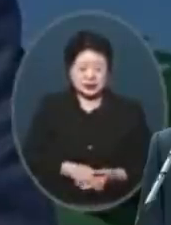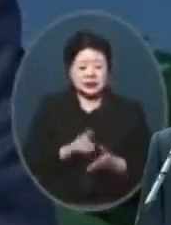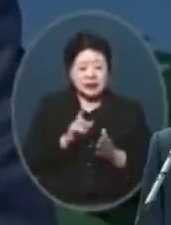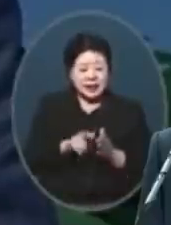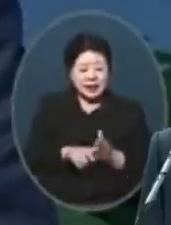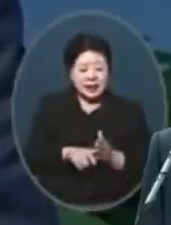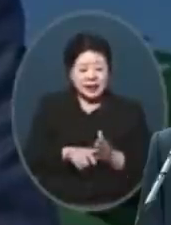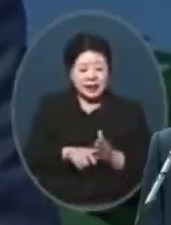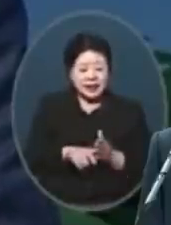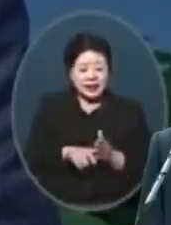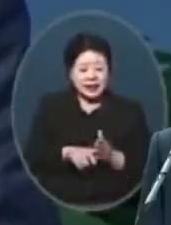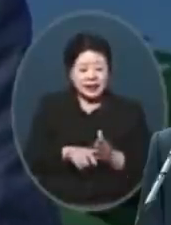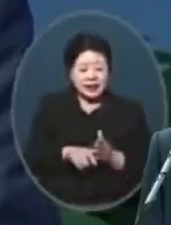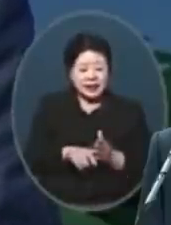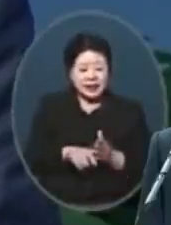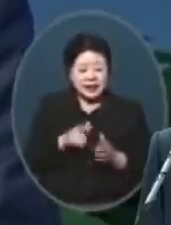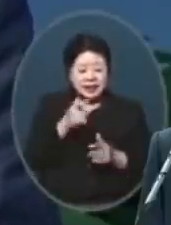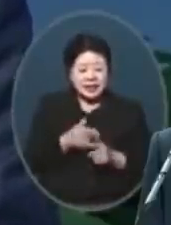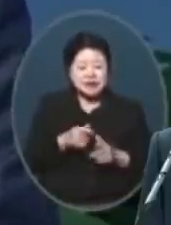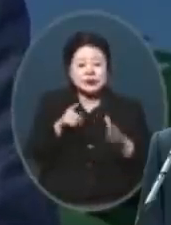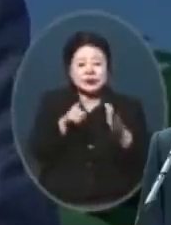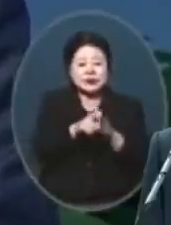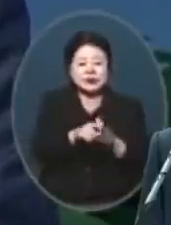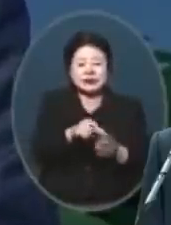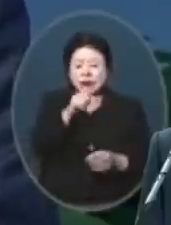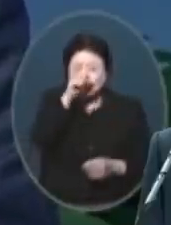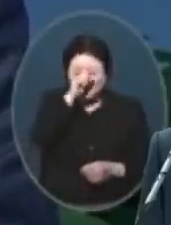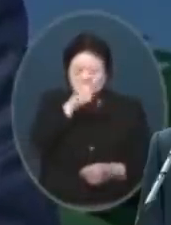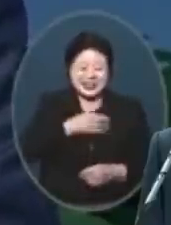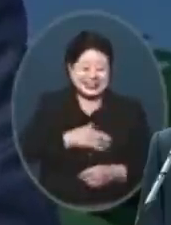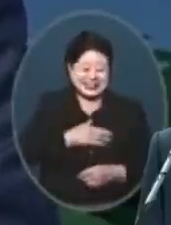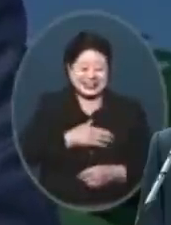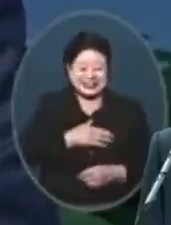제가 예수 믿는 것이 얼마나 좋은 줄 알았습니다.